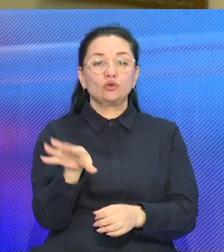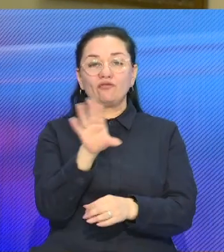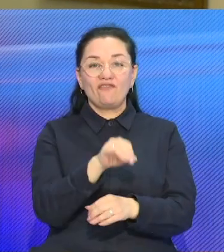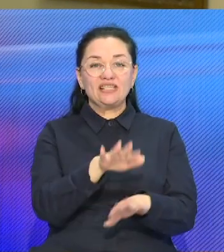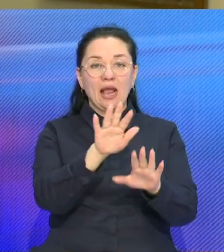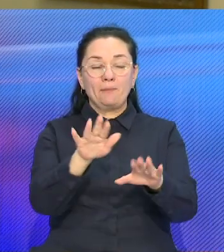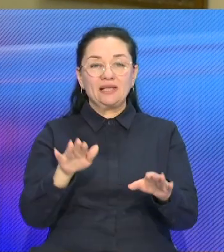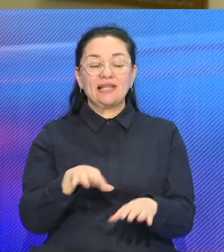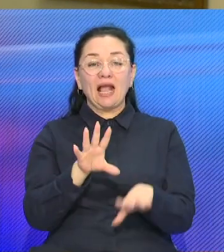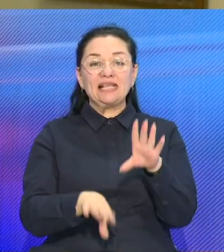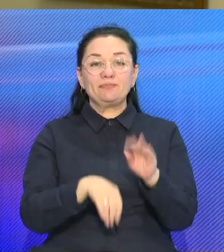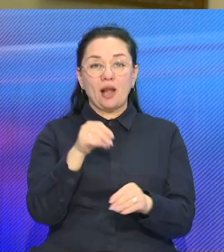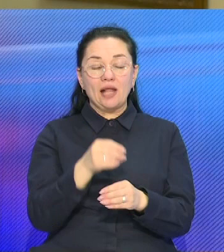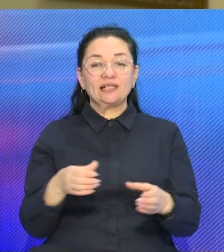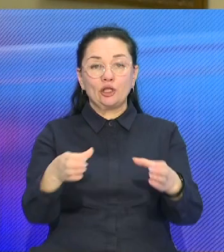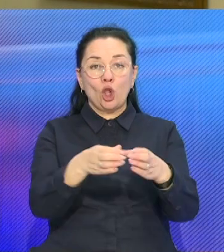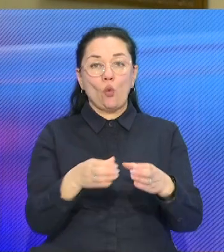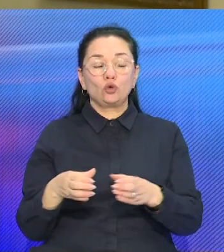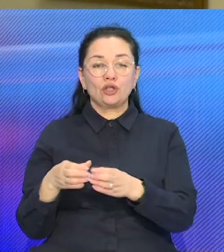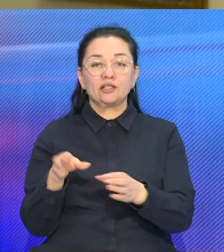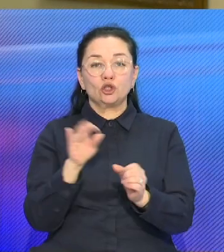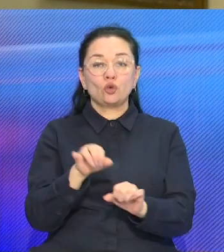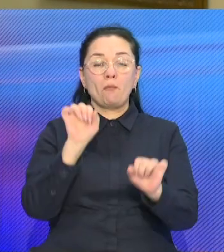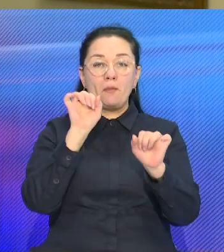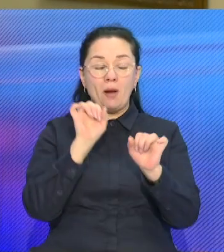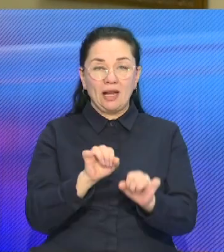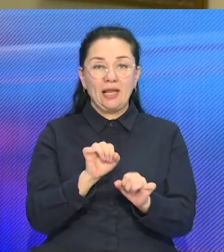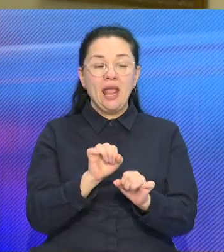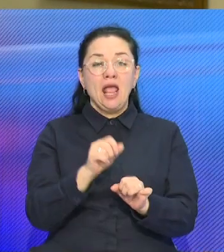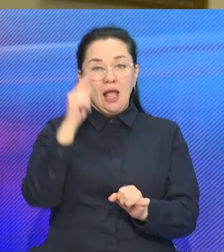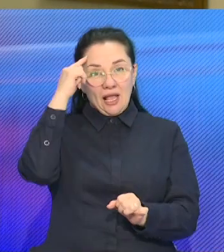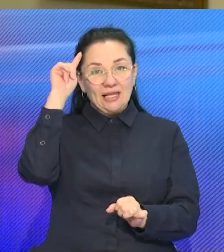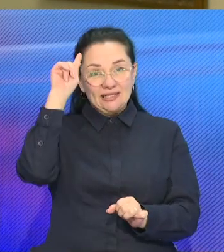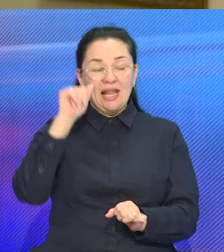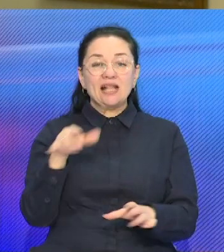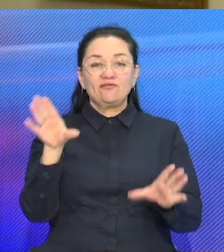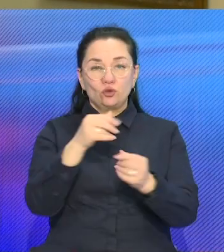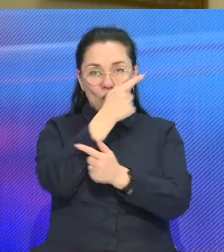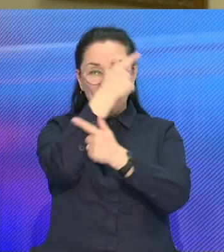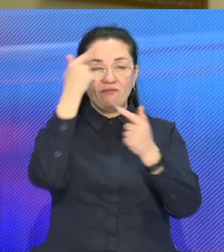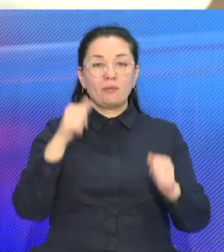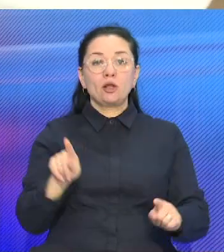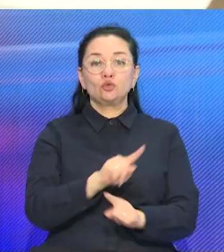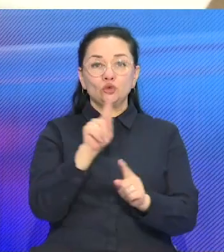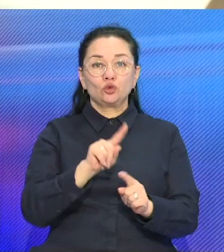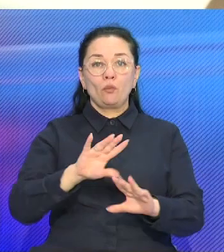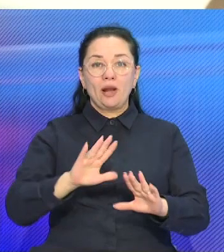располагаться избирательные участки, с тем, чтобы мы могли располагать информацией о том, что происходит вокруг избирательных участков.